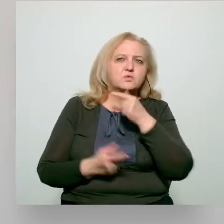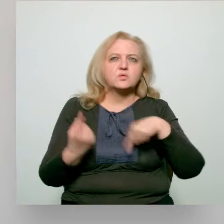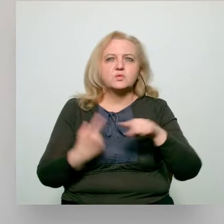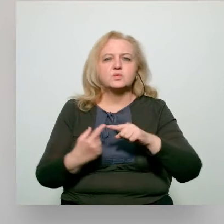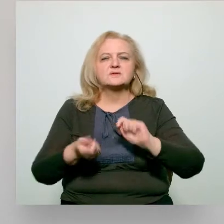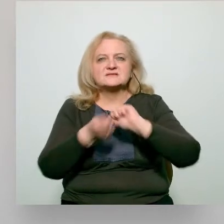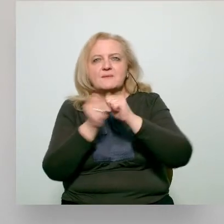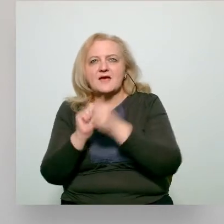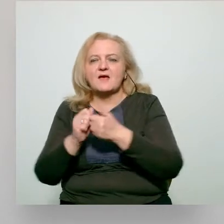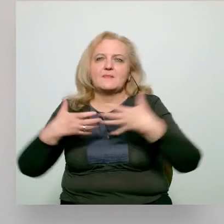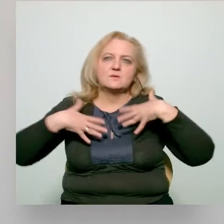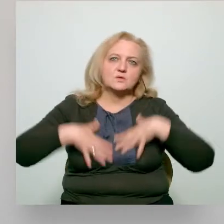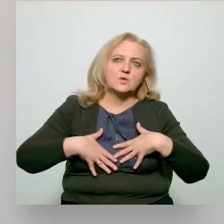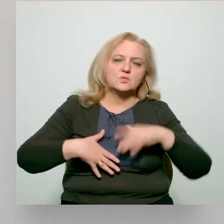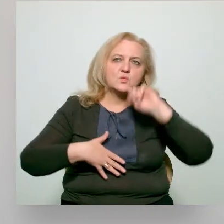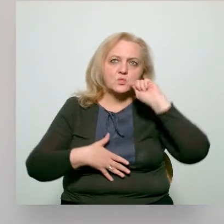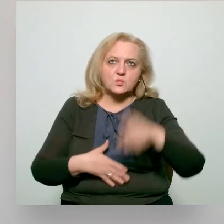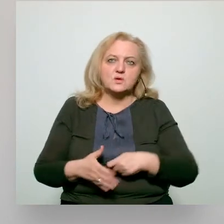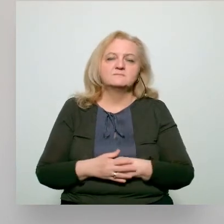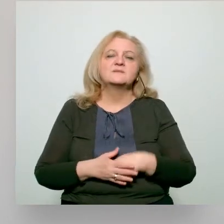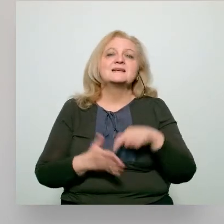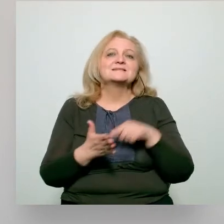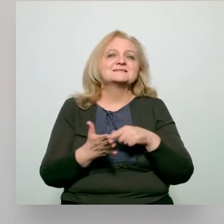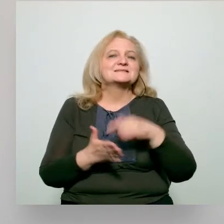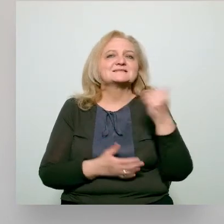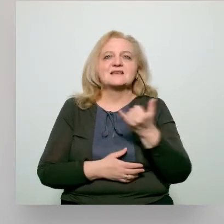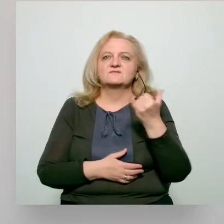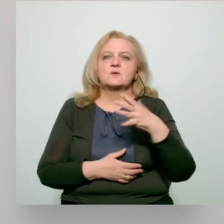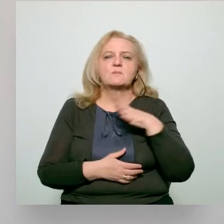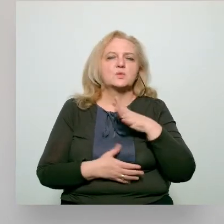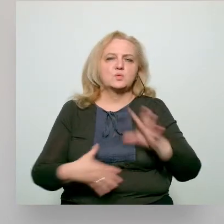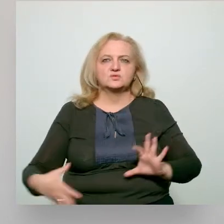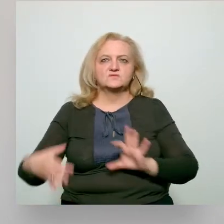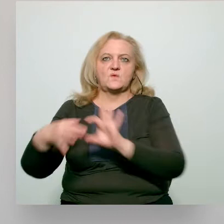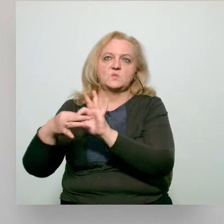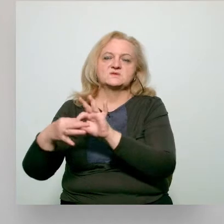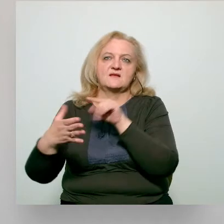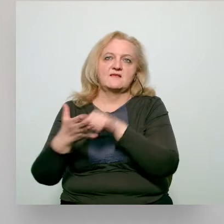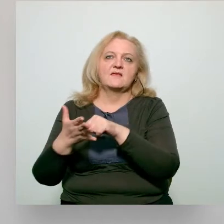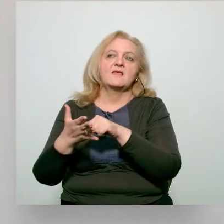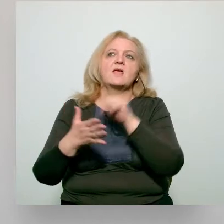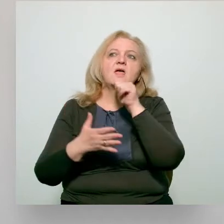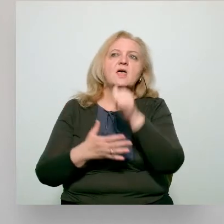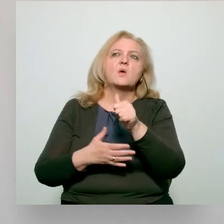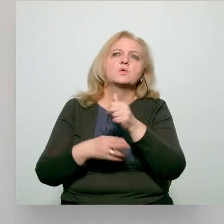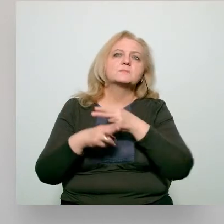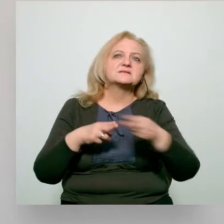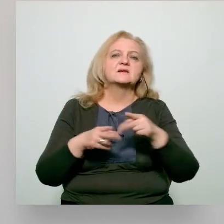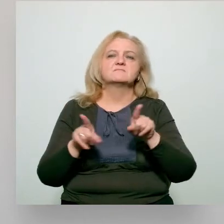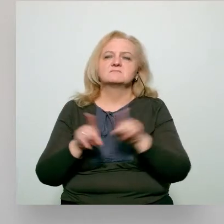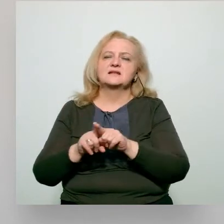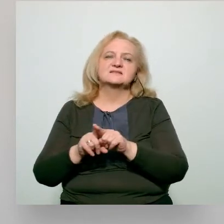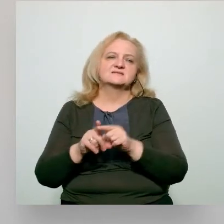jakiejś modernizacji tożsamości ukraińskiej zawsze były związane z tym europeizmem i z orientacją